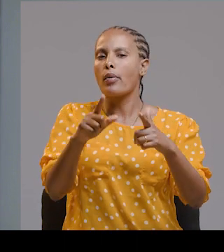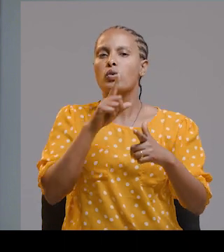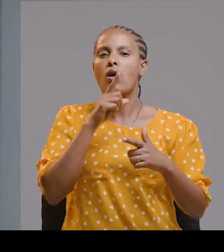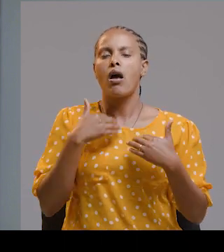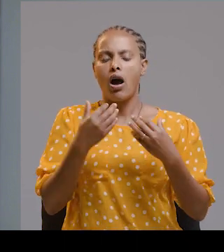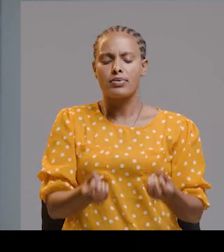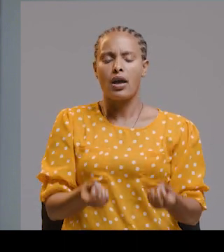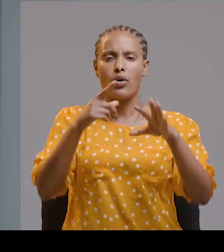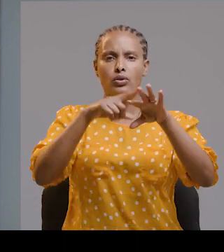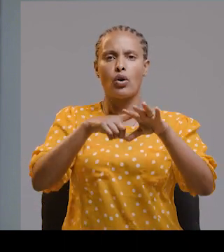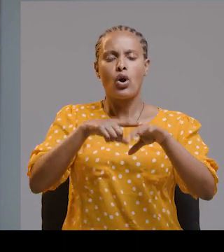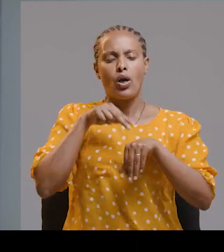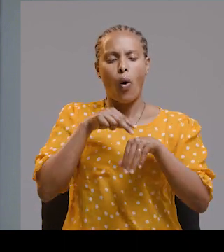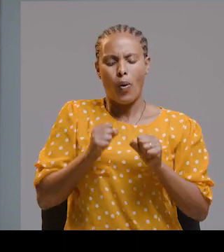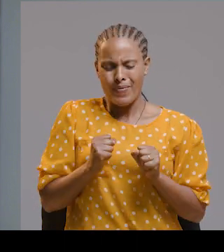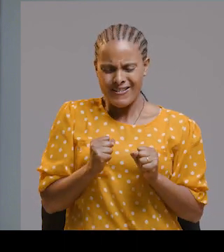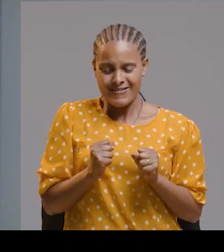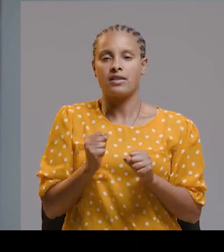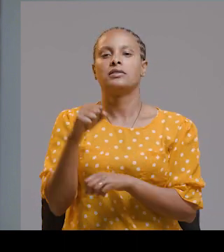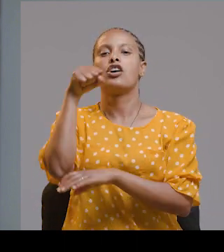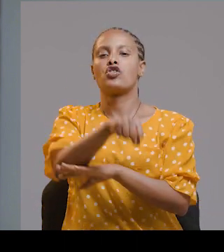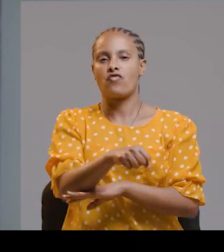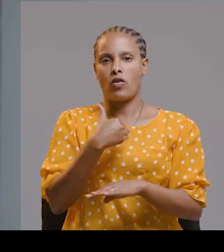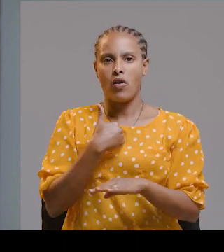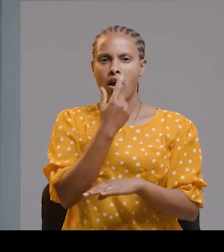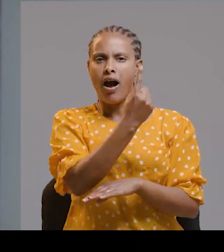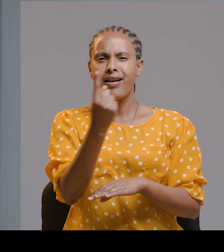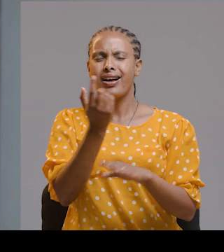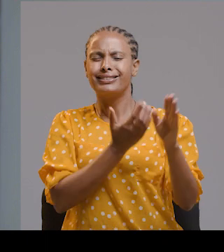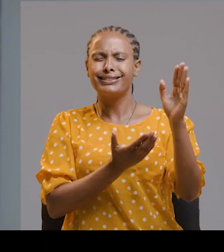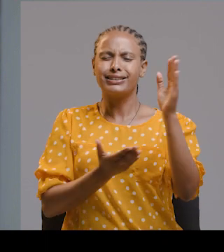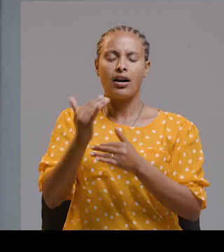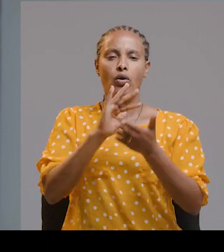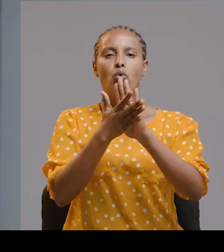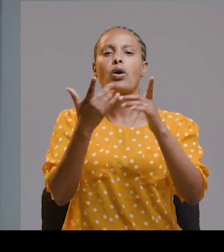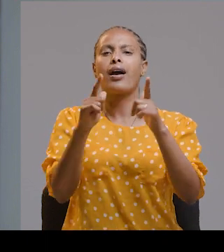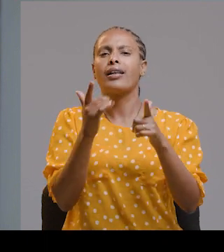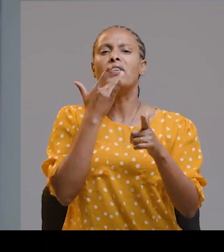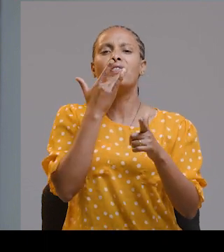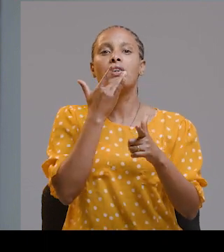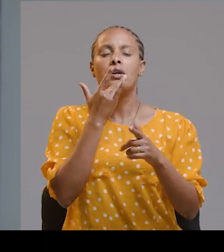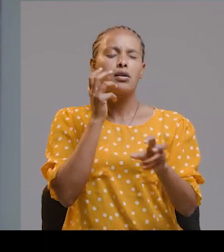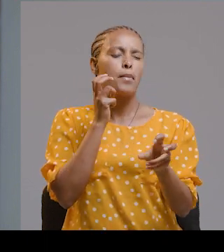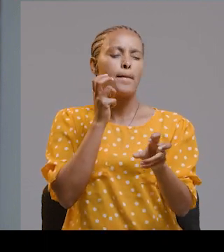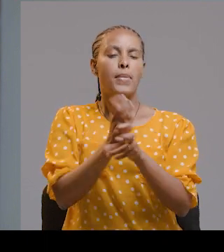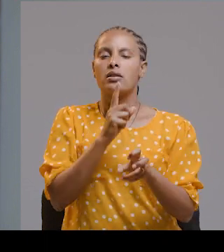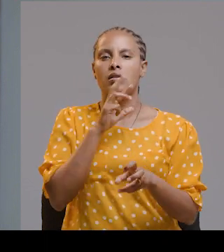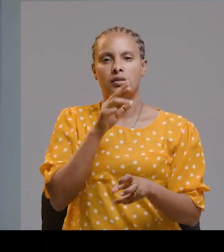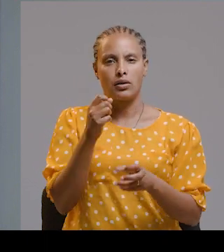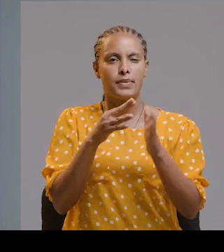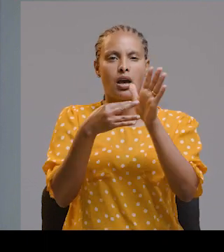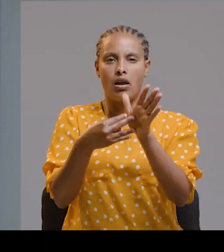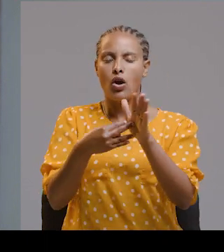بیهون، ابزاری نیم گزه تا قوام او یا سالف آچال. نگر گن آن دان اشکاری هنوز گت منیوچ کبد دیالو لیونی